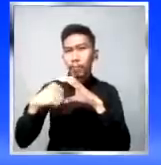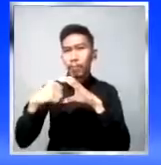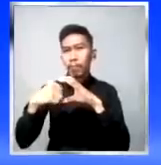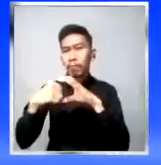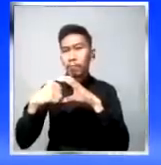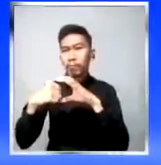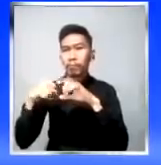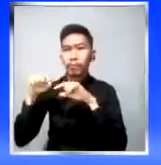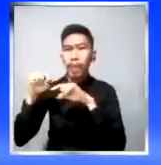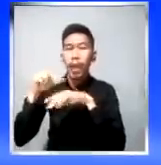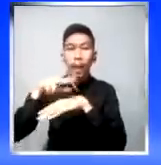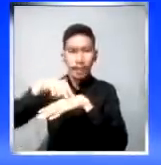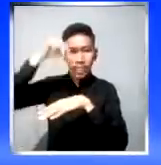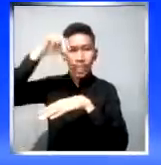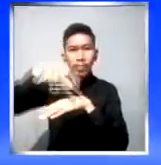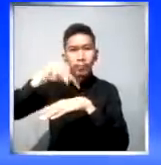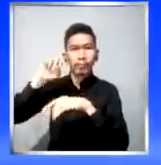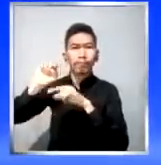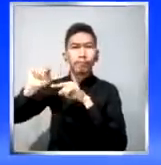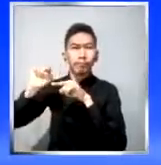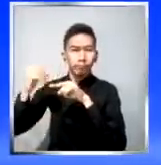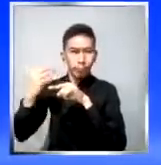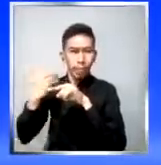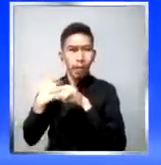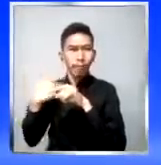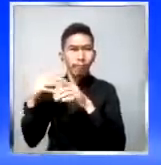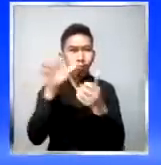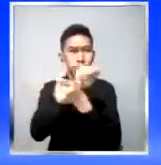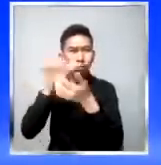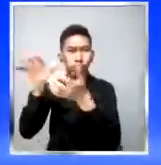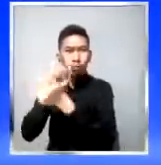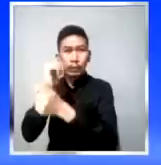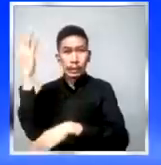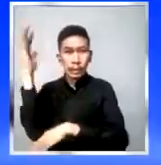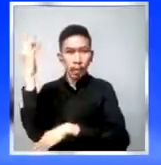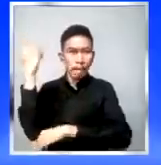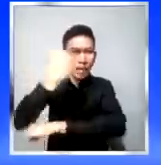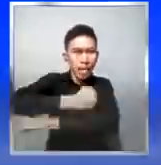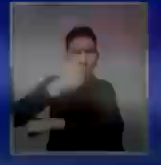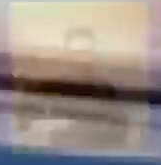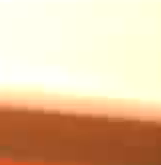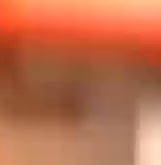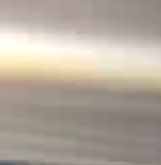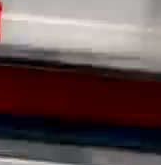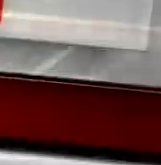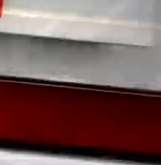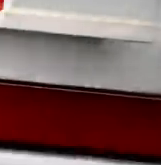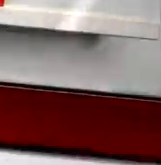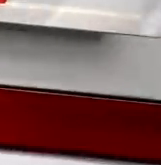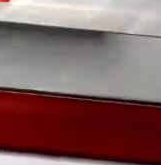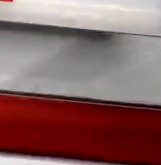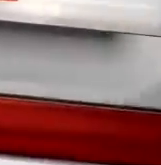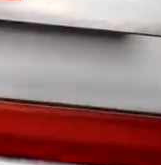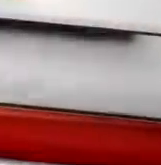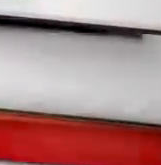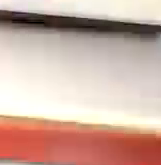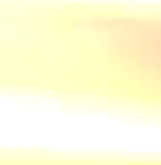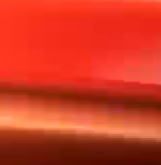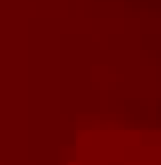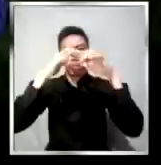sa ilang puno at nanira ng ilang istruktura. Nandun po ngayong gabi live si Salima Refran.